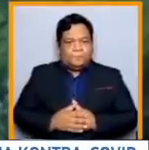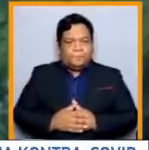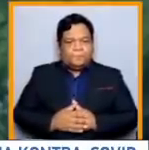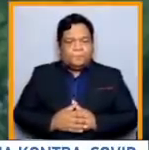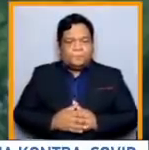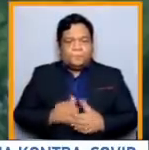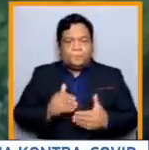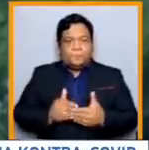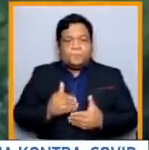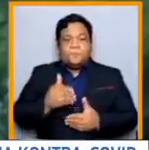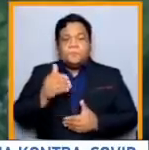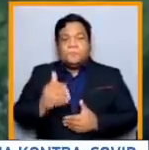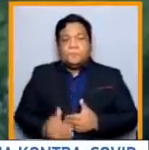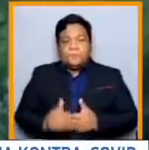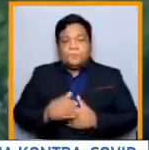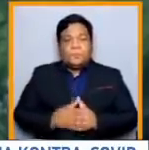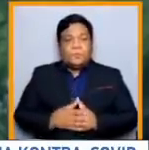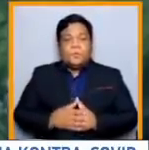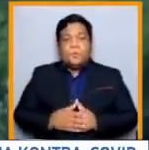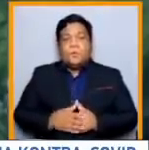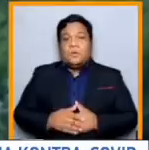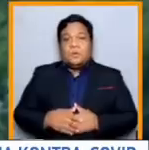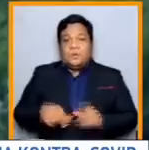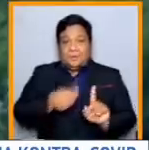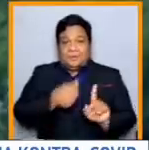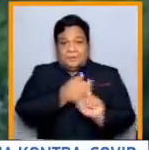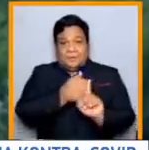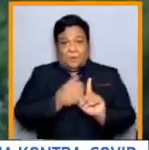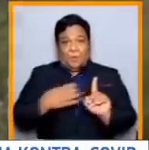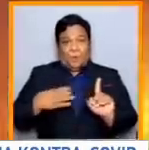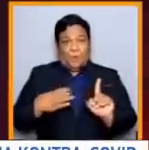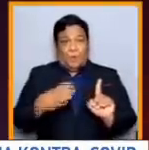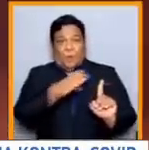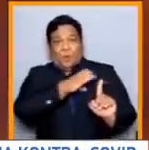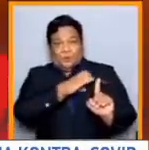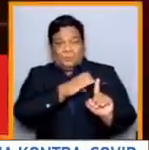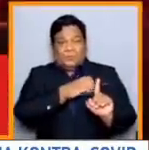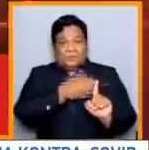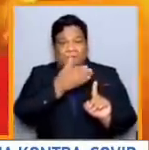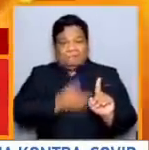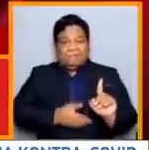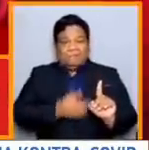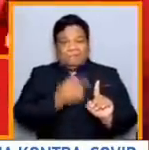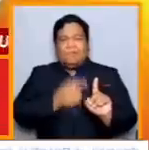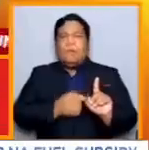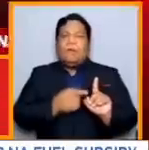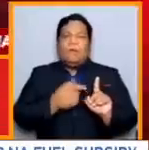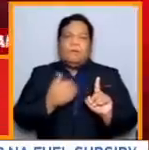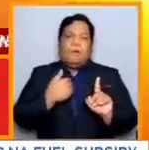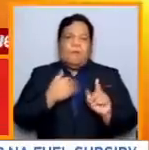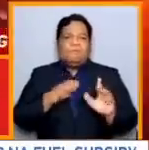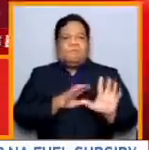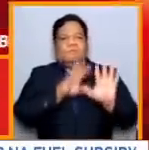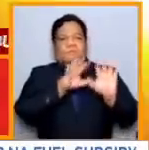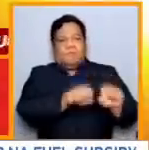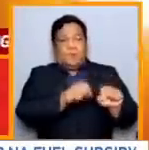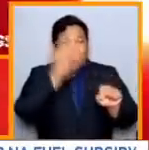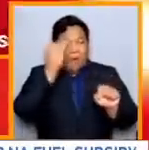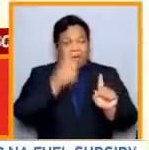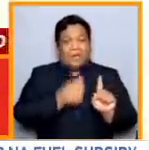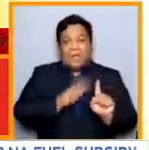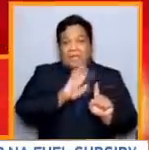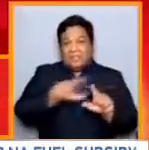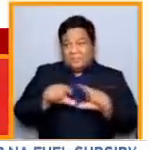isang kumakandidatong kongresista dahil sa paglabag umano sa bouncing check law. Kinaina ng arrest warrant si Magnolia May San Jose sa